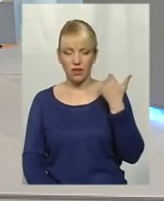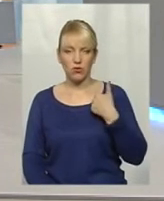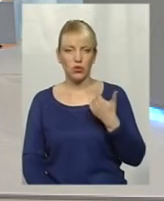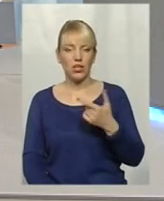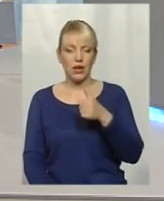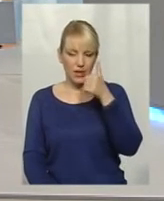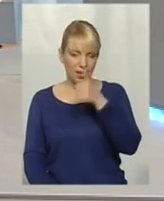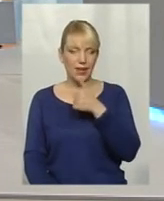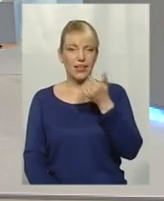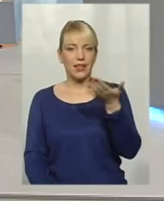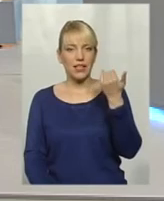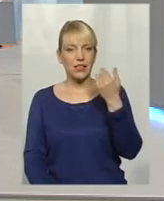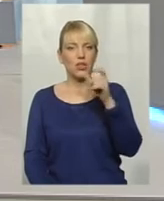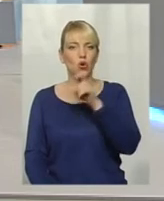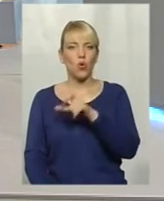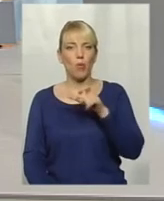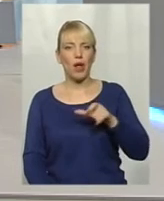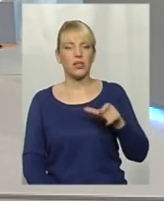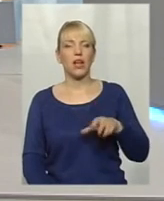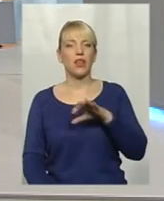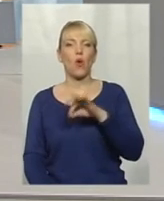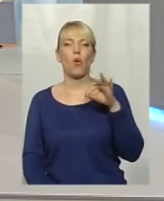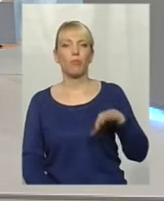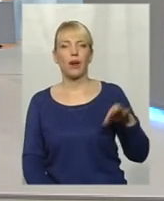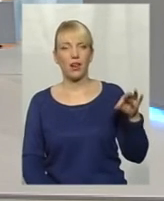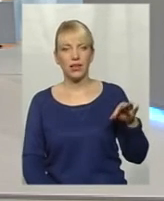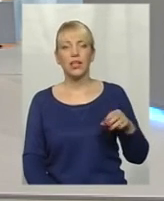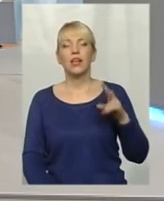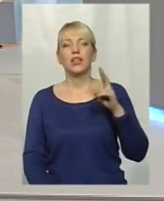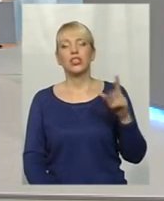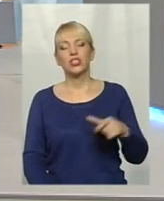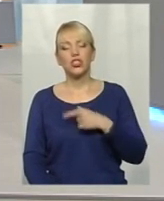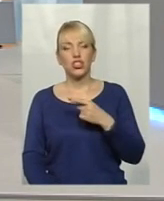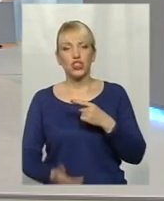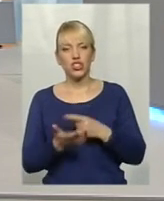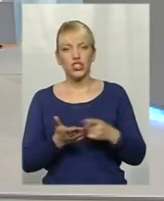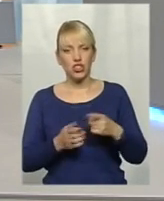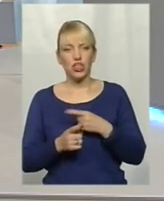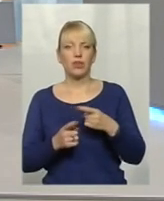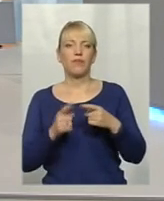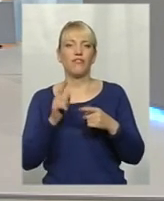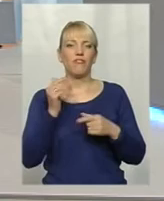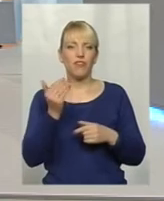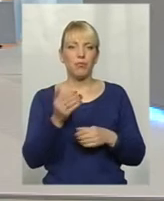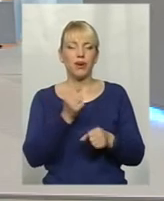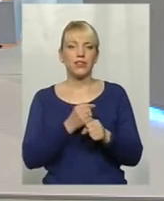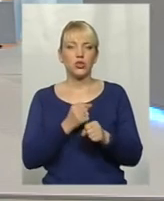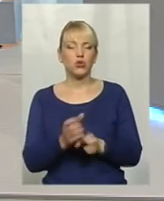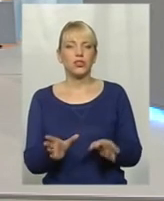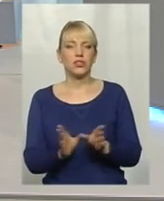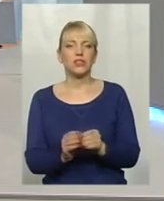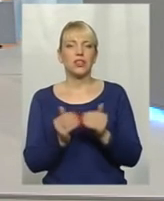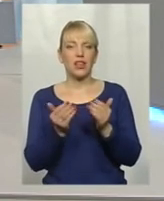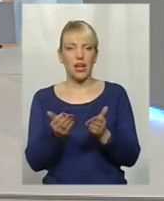наші громадяни обрали. Чи працюєте з ними, адже вони, по суті, є тими